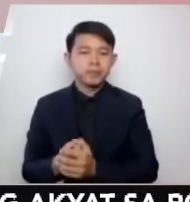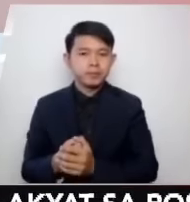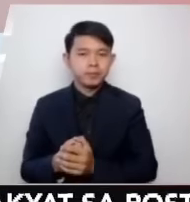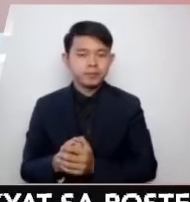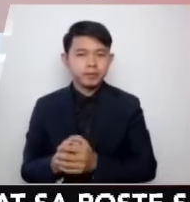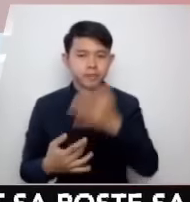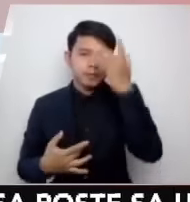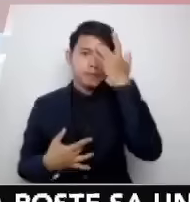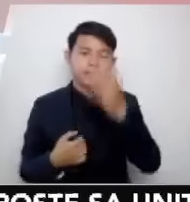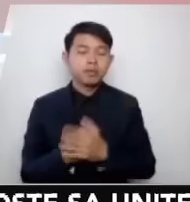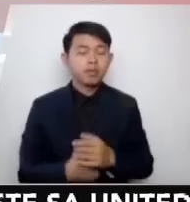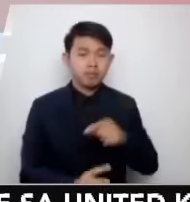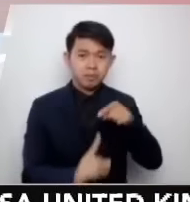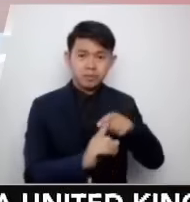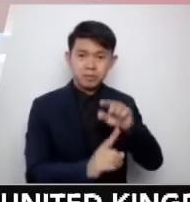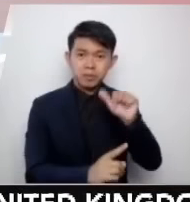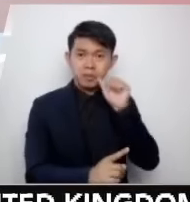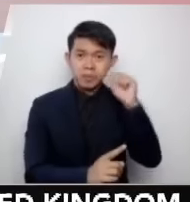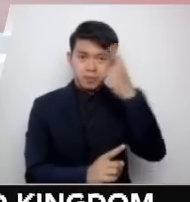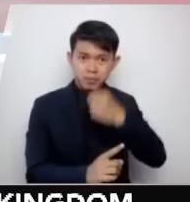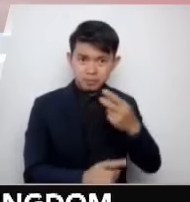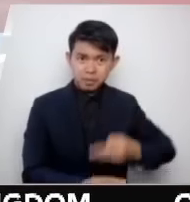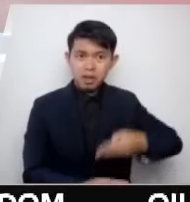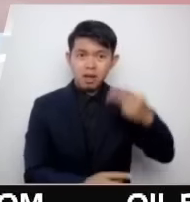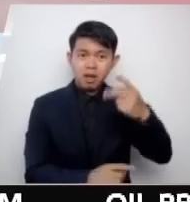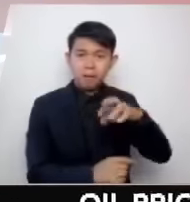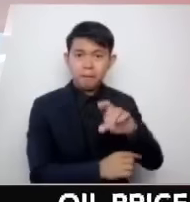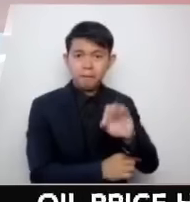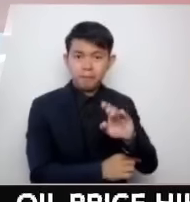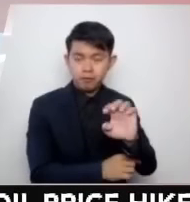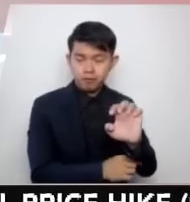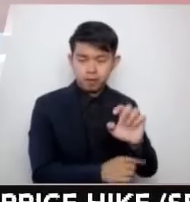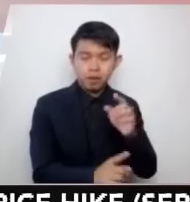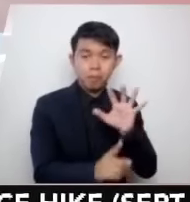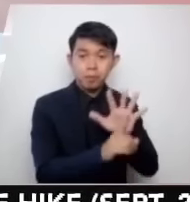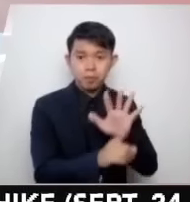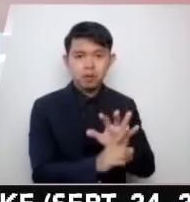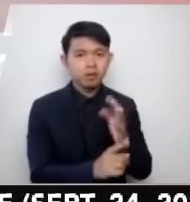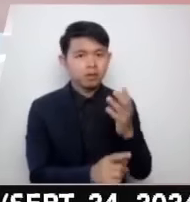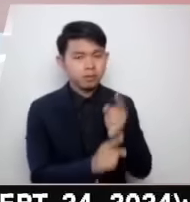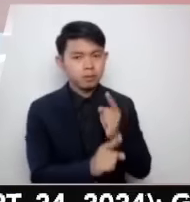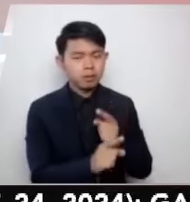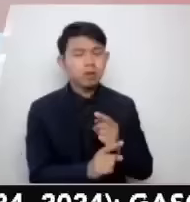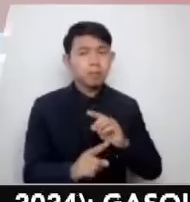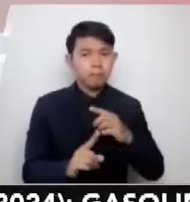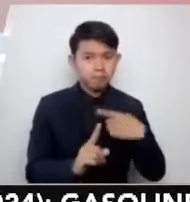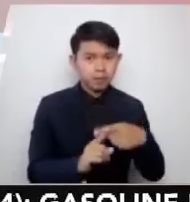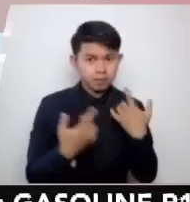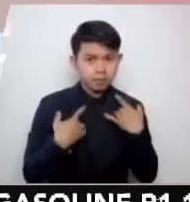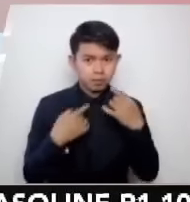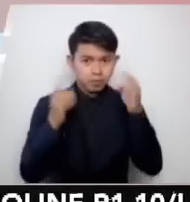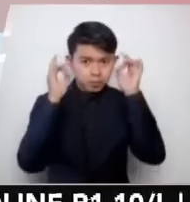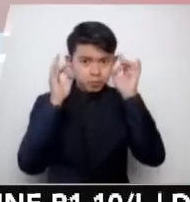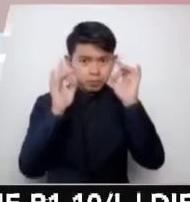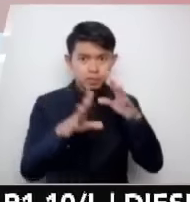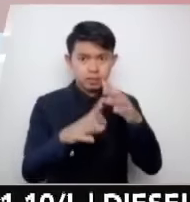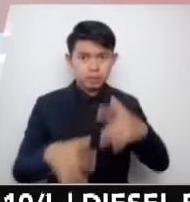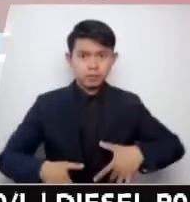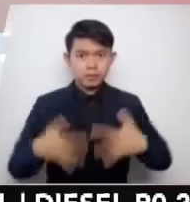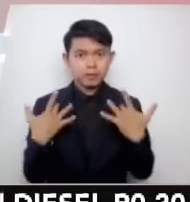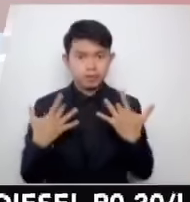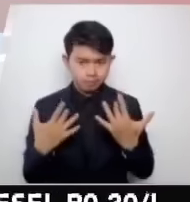Guo at hindi na rin siguro lingid sa kaalaman ng marami na may death threat daw umano ito sa kanyang buhay. Paano po masisiguro